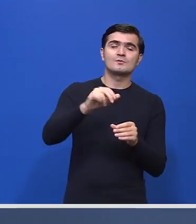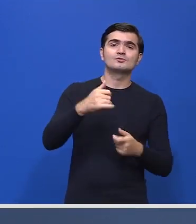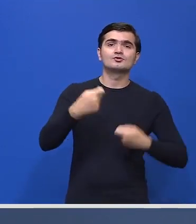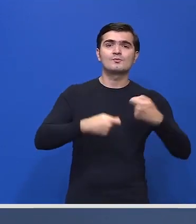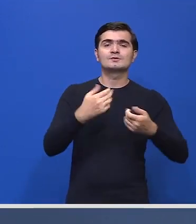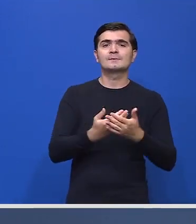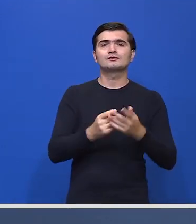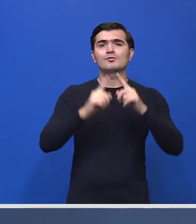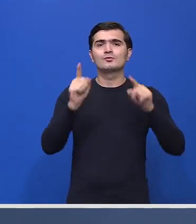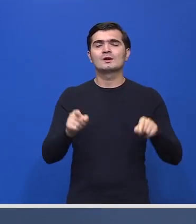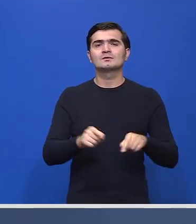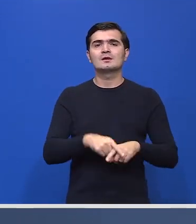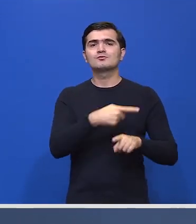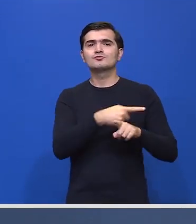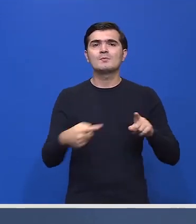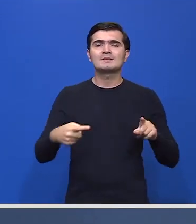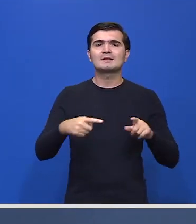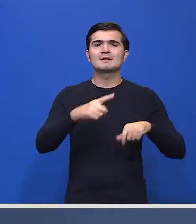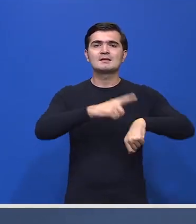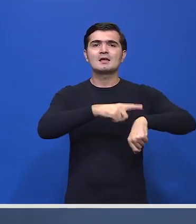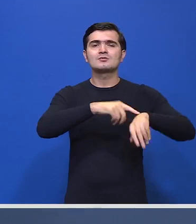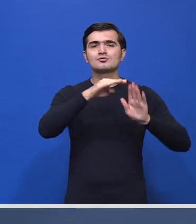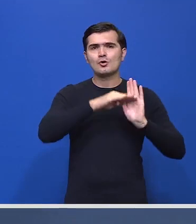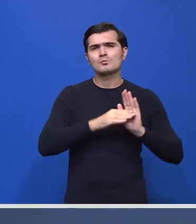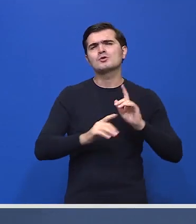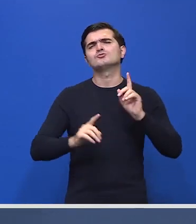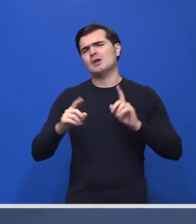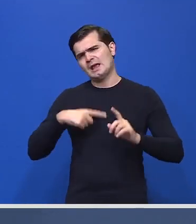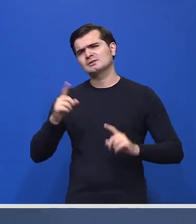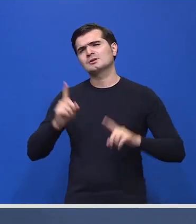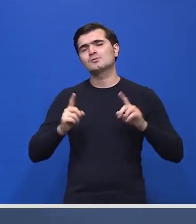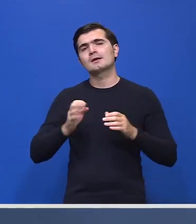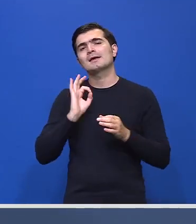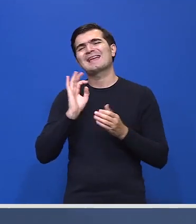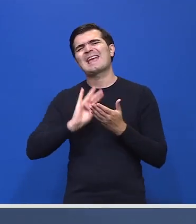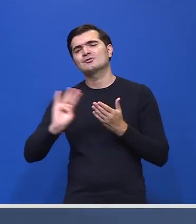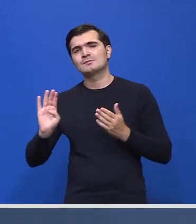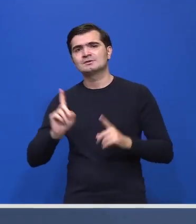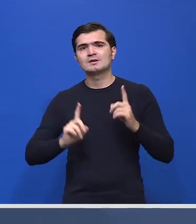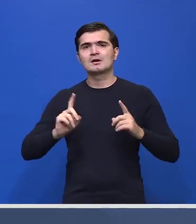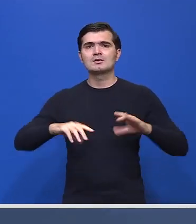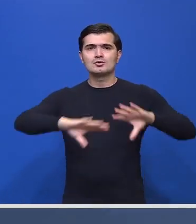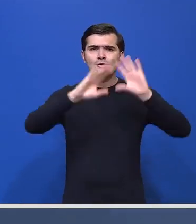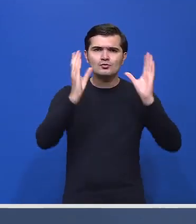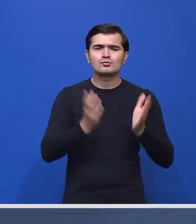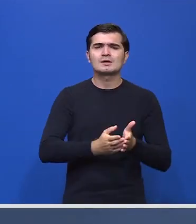la contractele part-time, evident cu păstrarea unor excepții, dacă cumulul contractelor